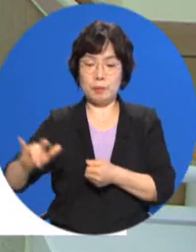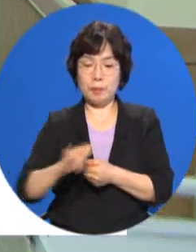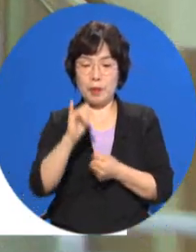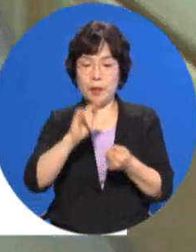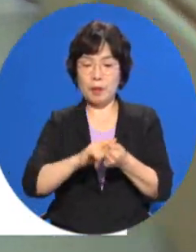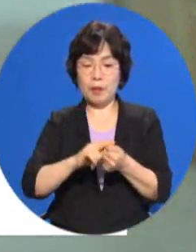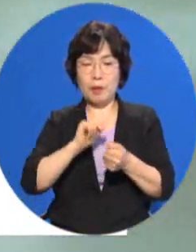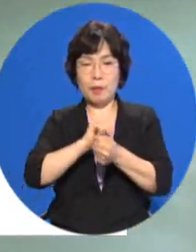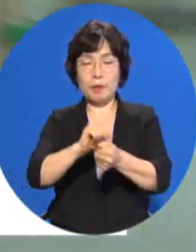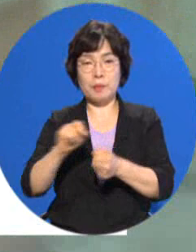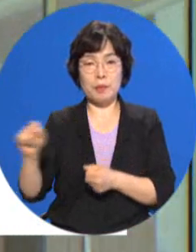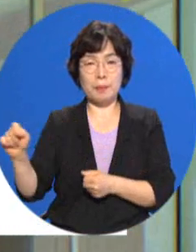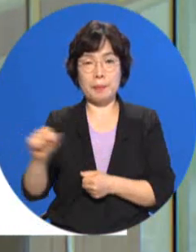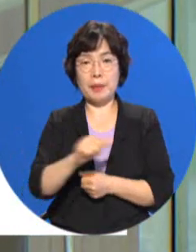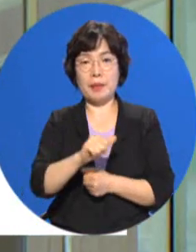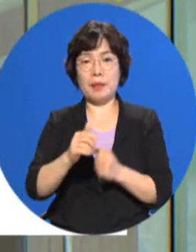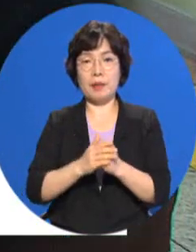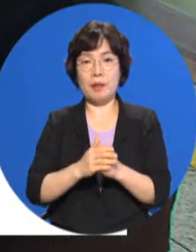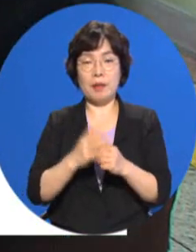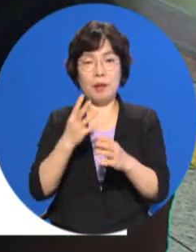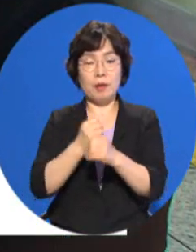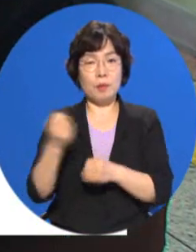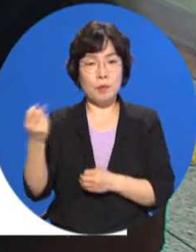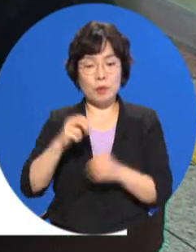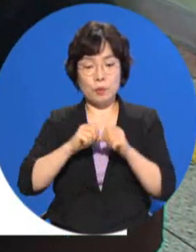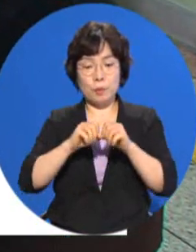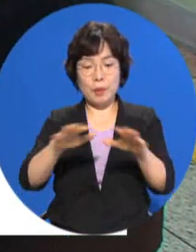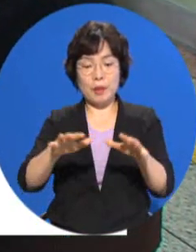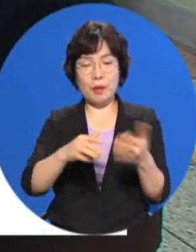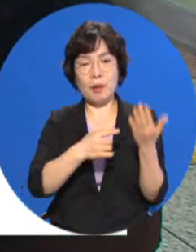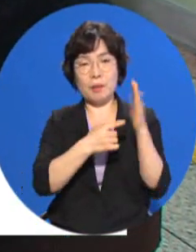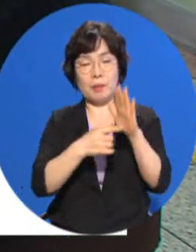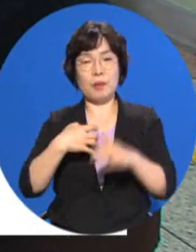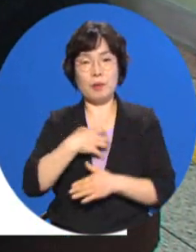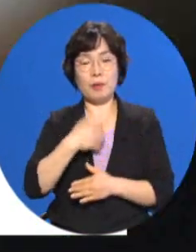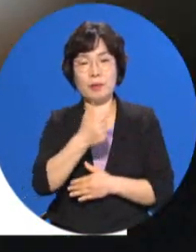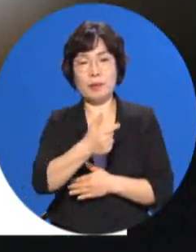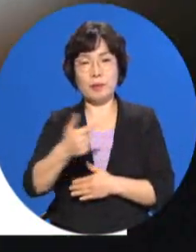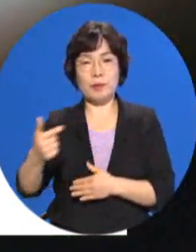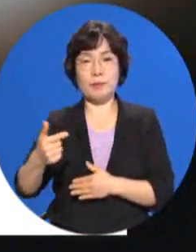높은 전염성까지 고려하면 언제든 확산세로 돌아설 수 있다는 게